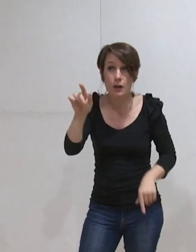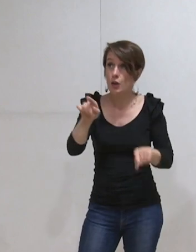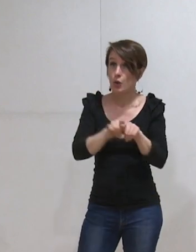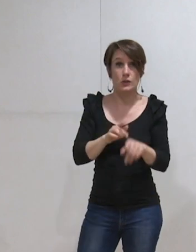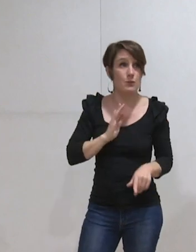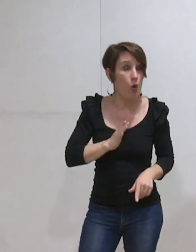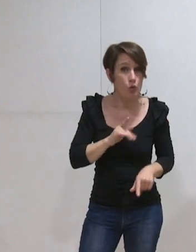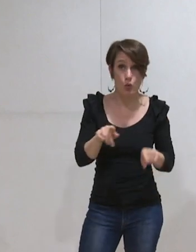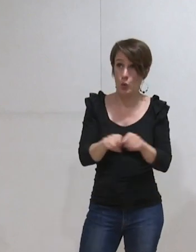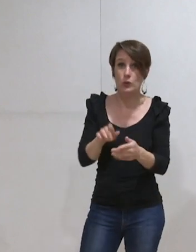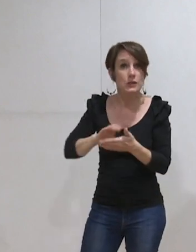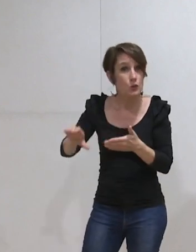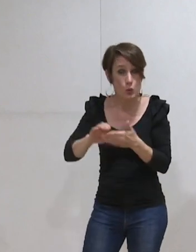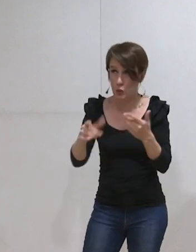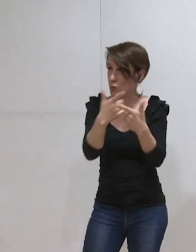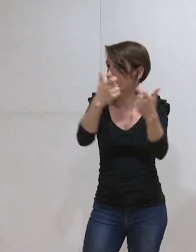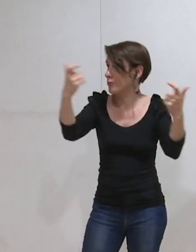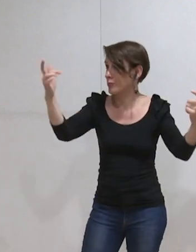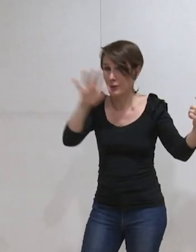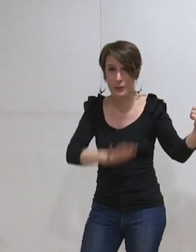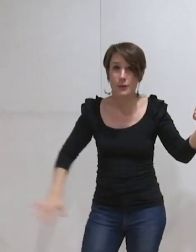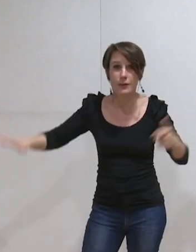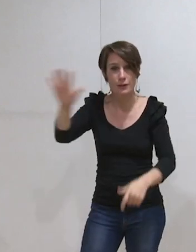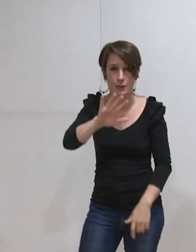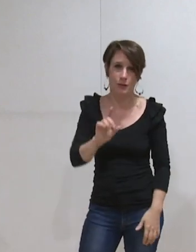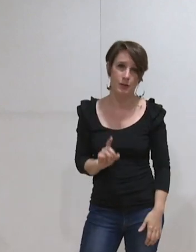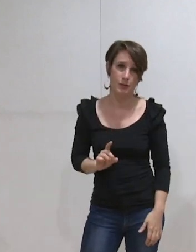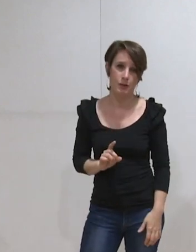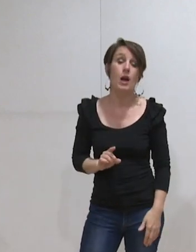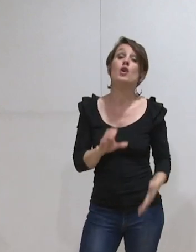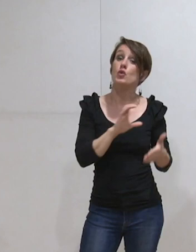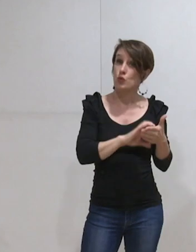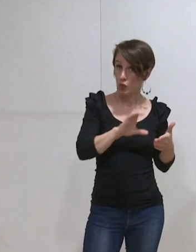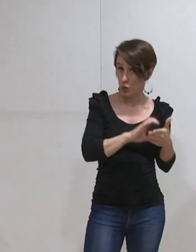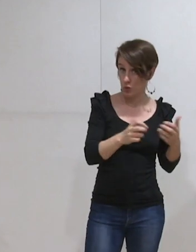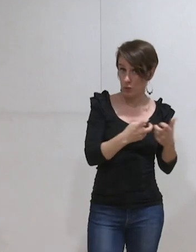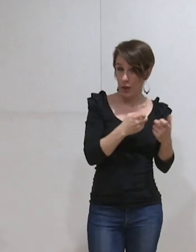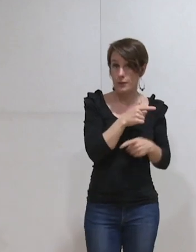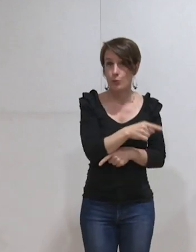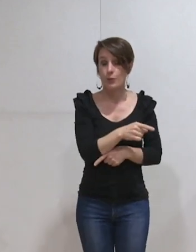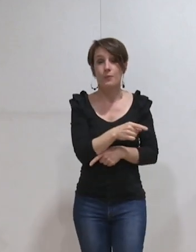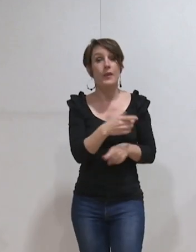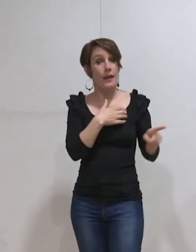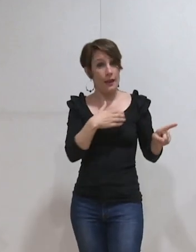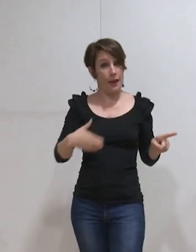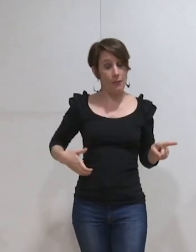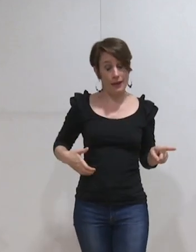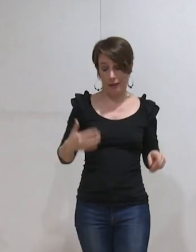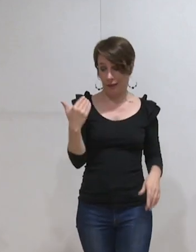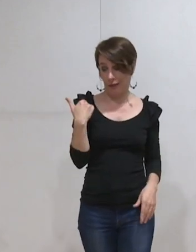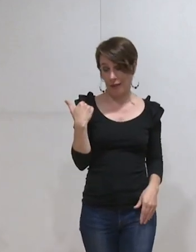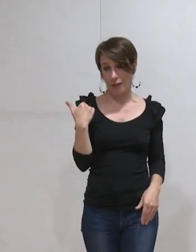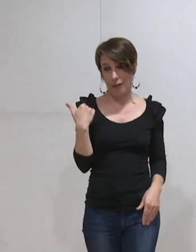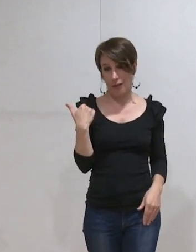Bordeaux à Toulouse et cetera à Toulouse par exemple la municipalité a même réussi à